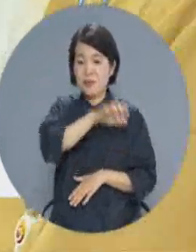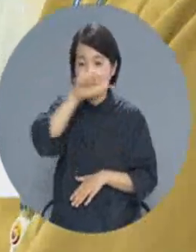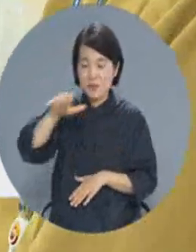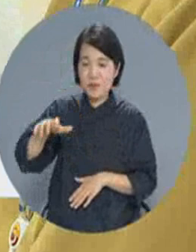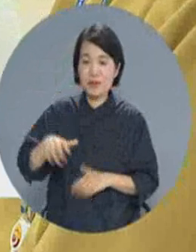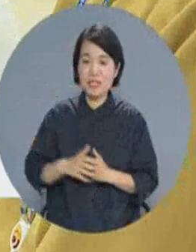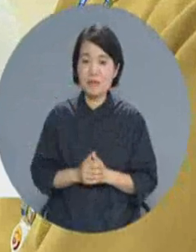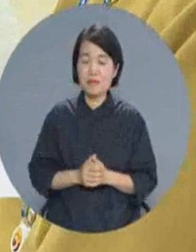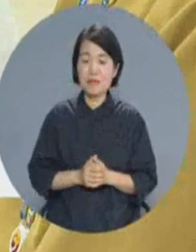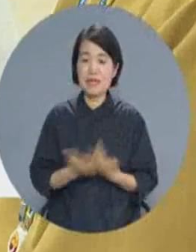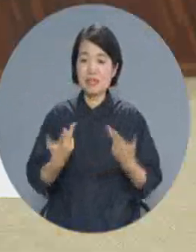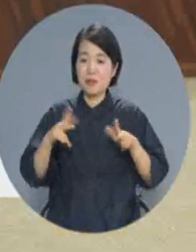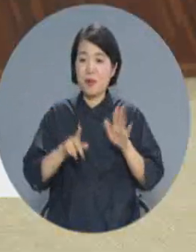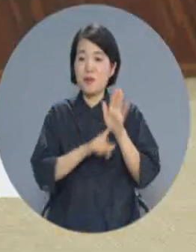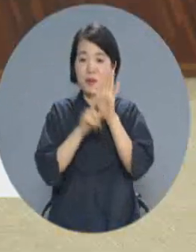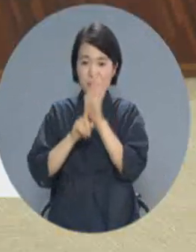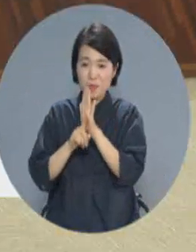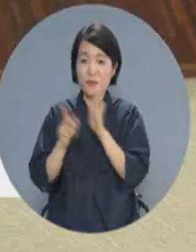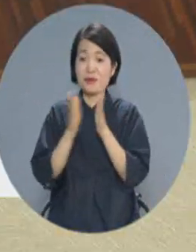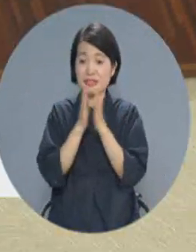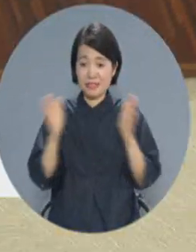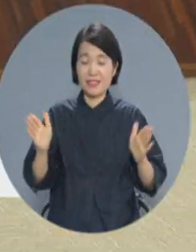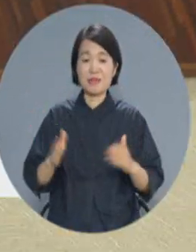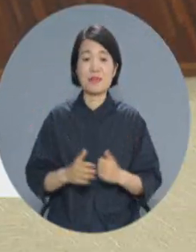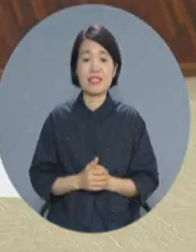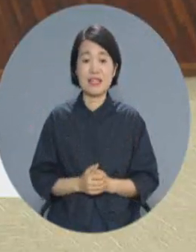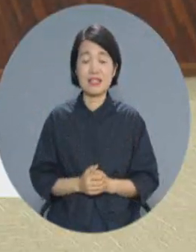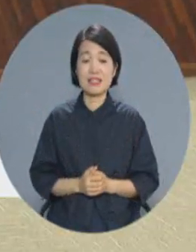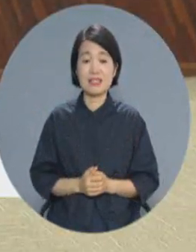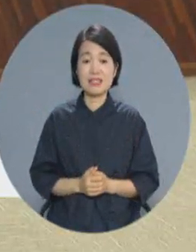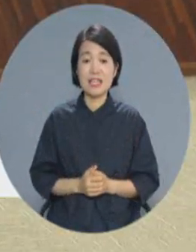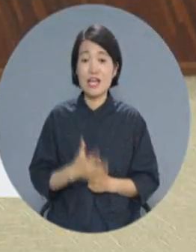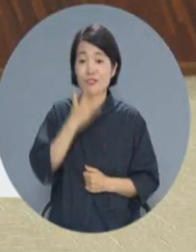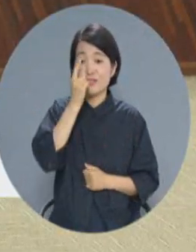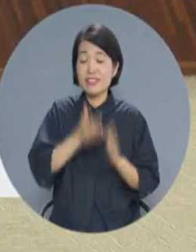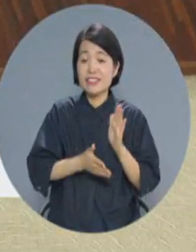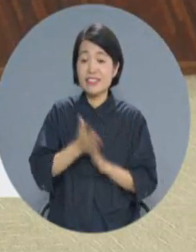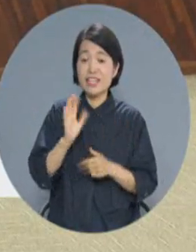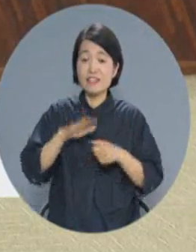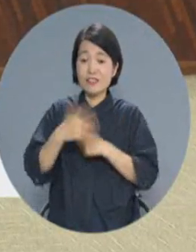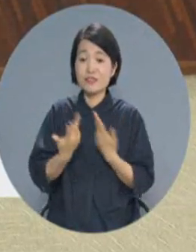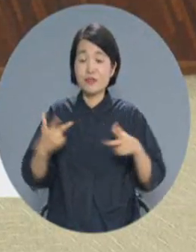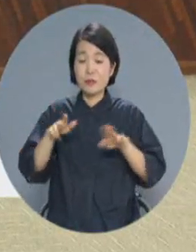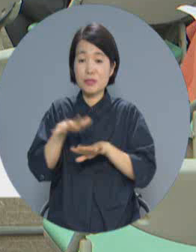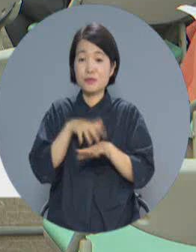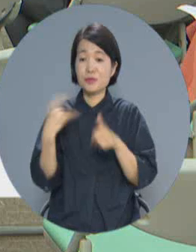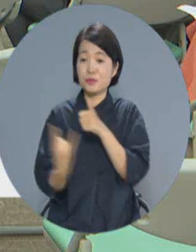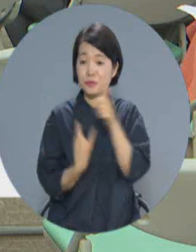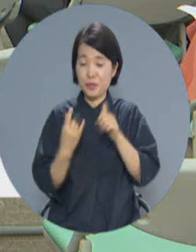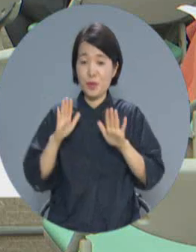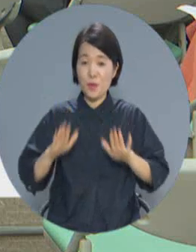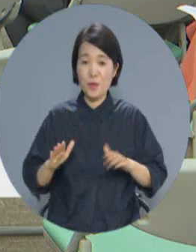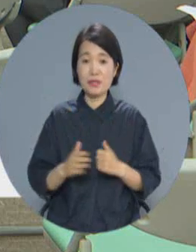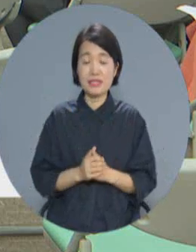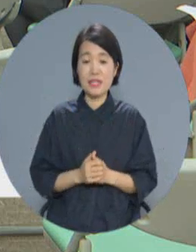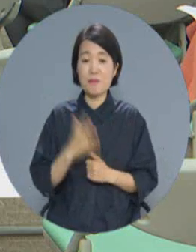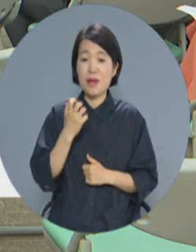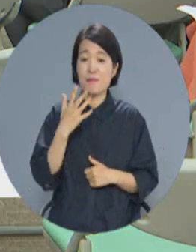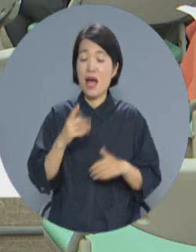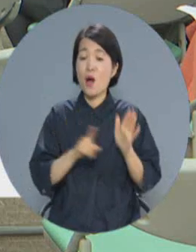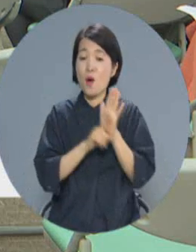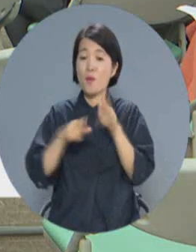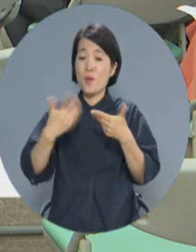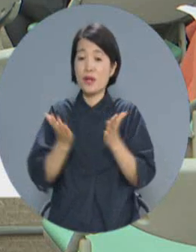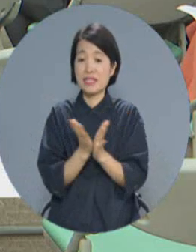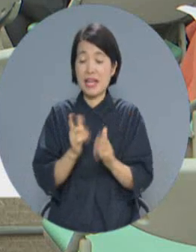돌며 정원박람회 홍보에 나섭니다. 순천시와 국제정원박람회 조직위는 오늘 정원박람회 88